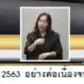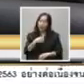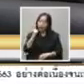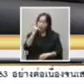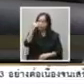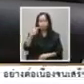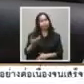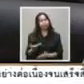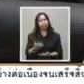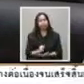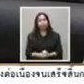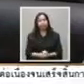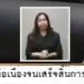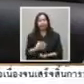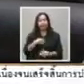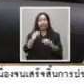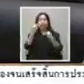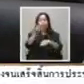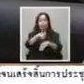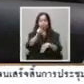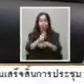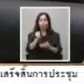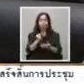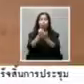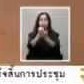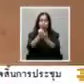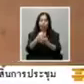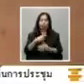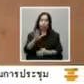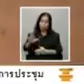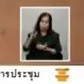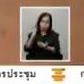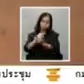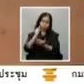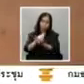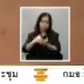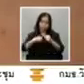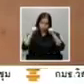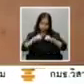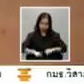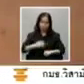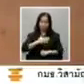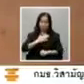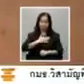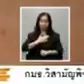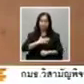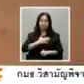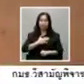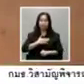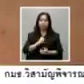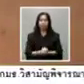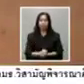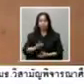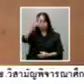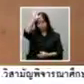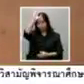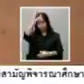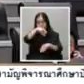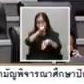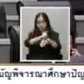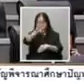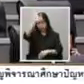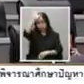องนี้อยู่จึงขอให้ท่านประธานได้ช่วย ขอบคุณครับคุณปวีณาผมพอวินิจฉัยได้แล้ว ขออนุญาตครับ ท่านสมาชิกครับ